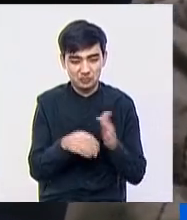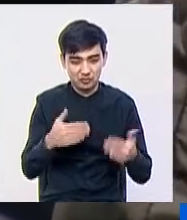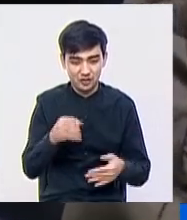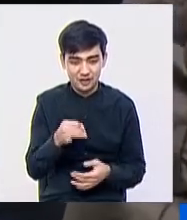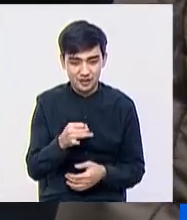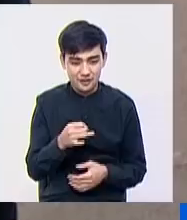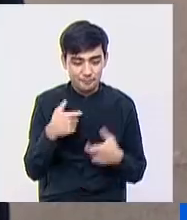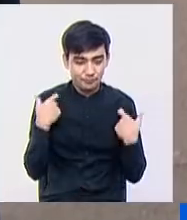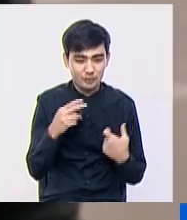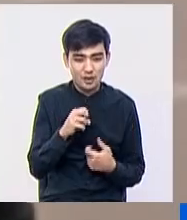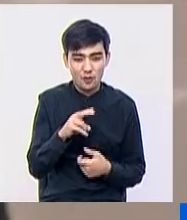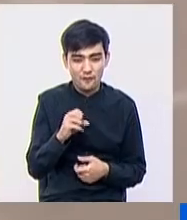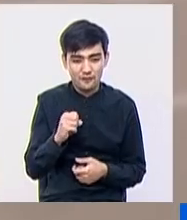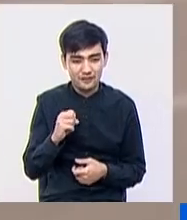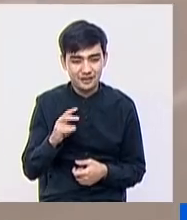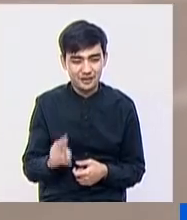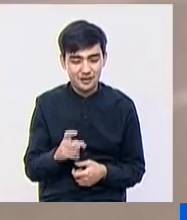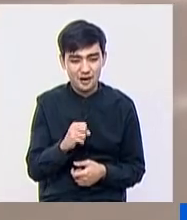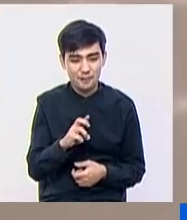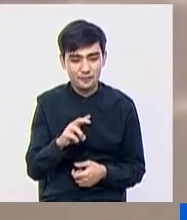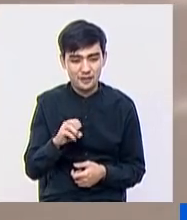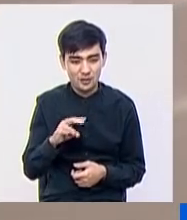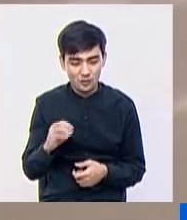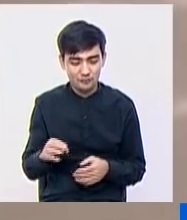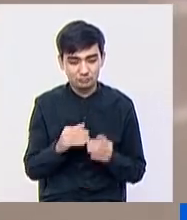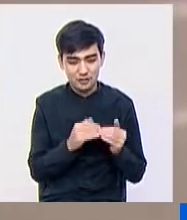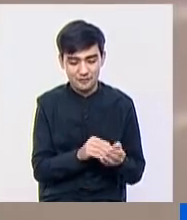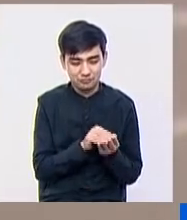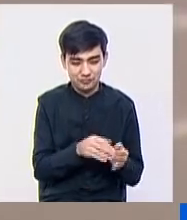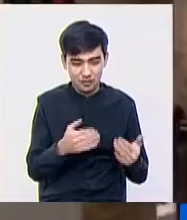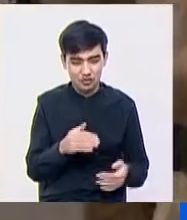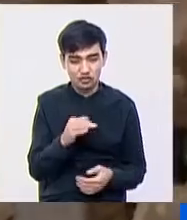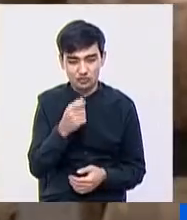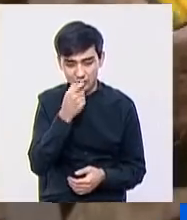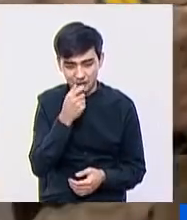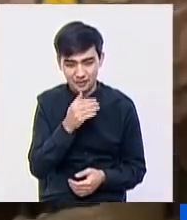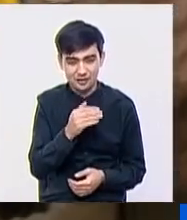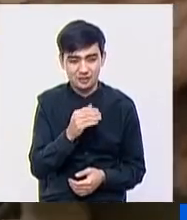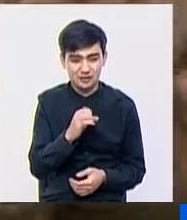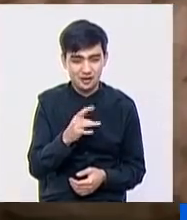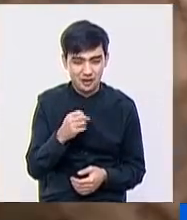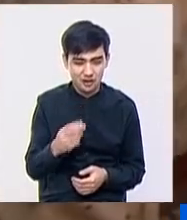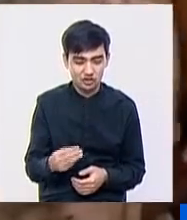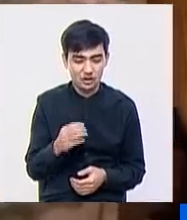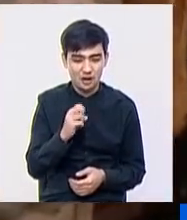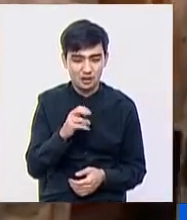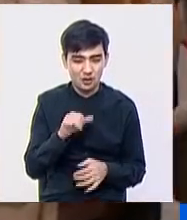полковника Кабзенова. Тела остальных предадут земле в Жаркенте, Сарыагаше, Урджаре и Вахталу.